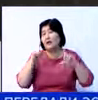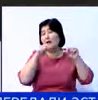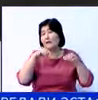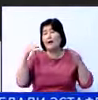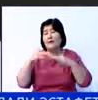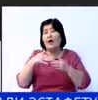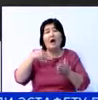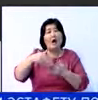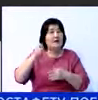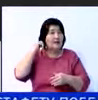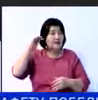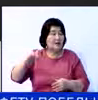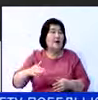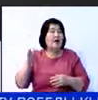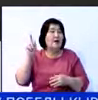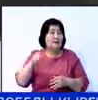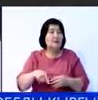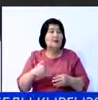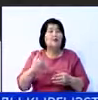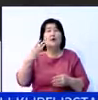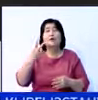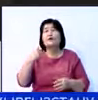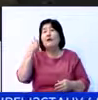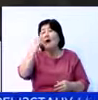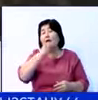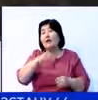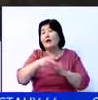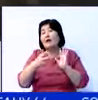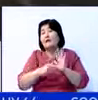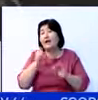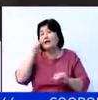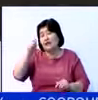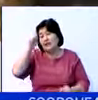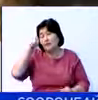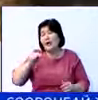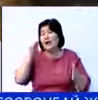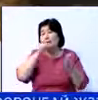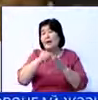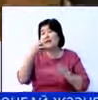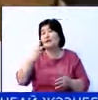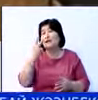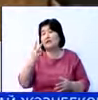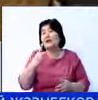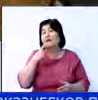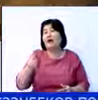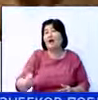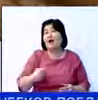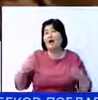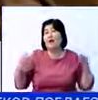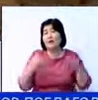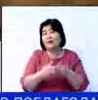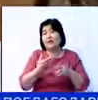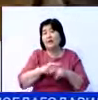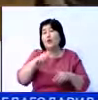отказали из-за возраста призвали в начале 42 года 18-летний парнишка попал в 32 кавалерийскую дивизию артполка